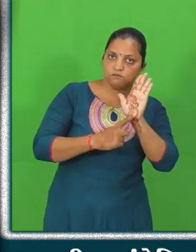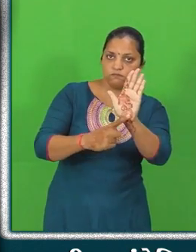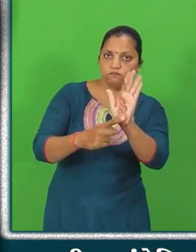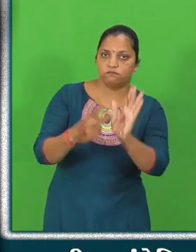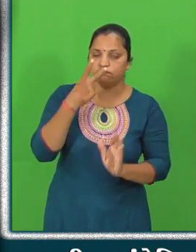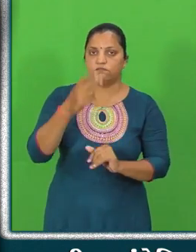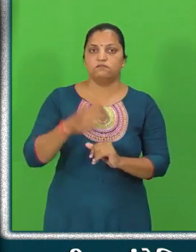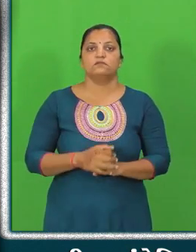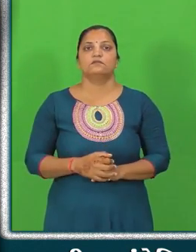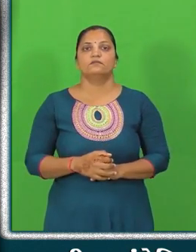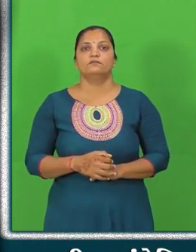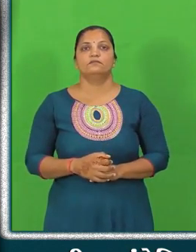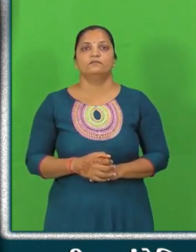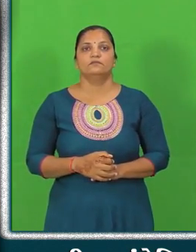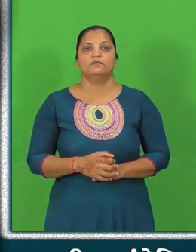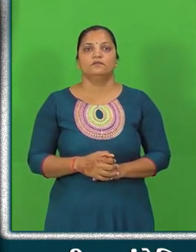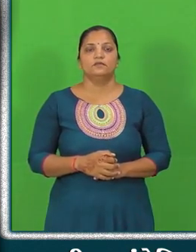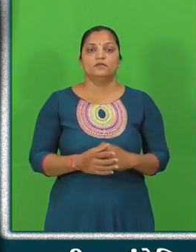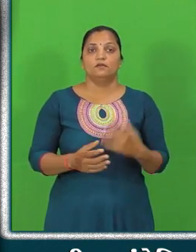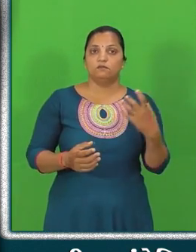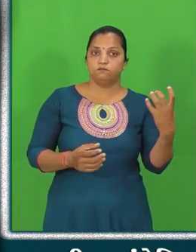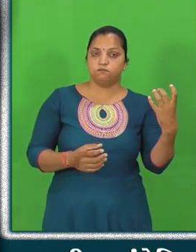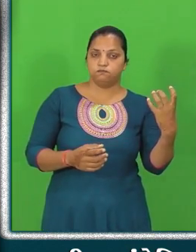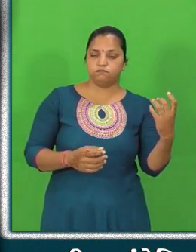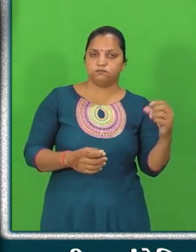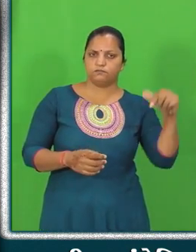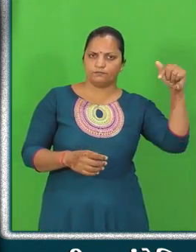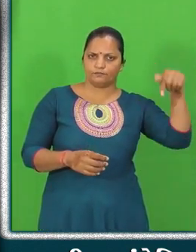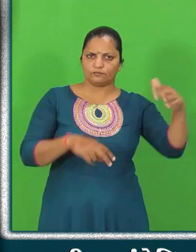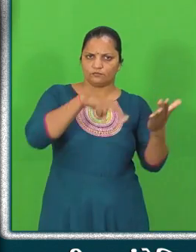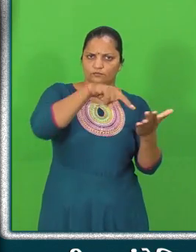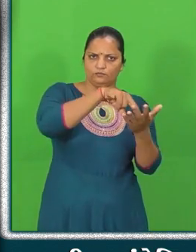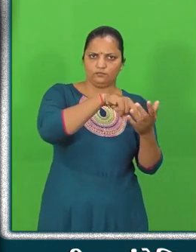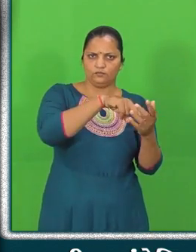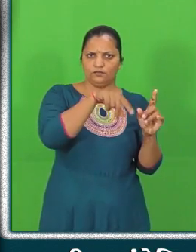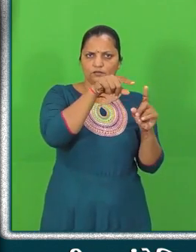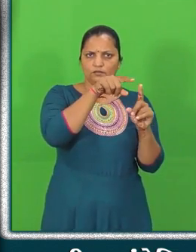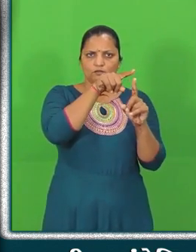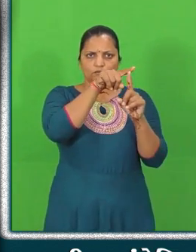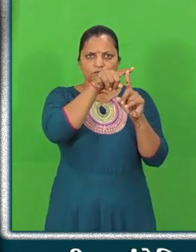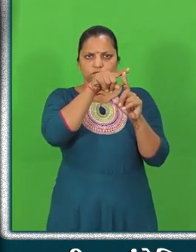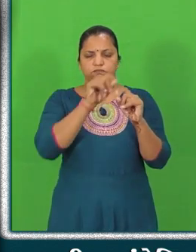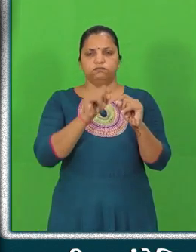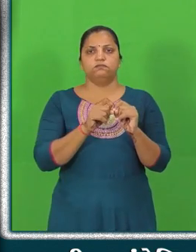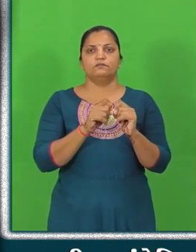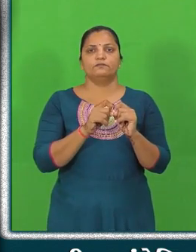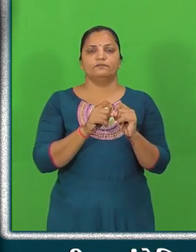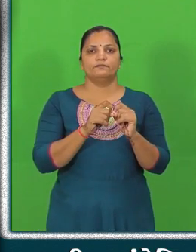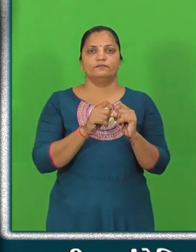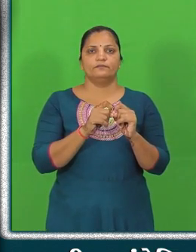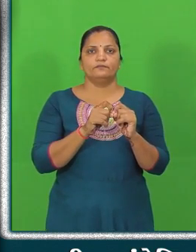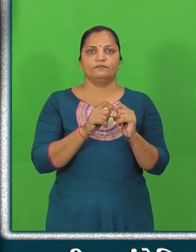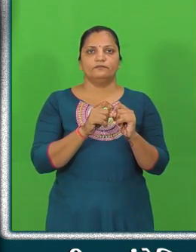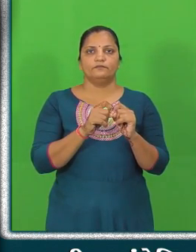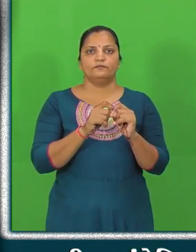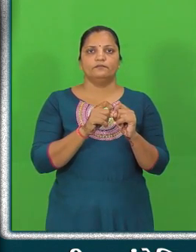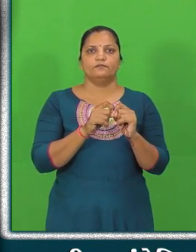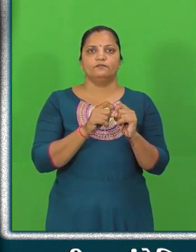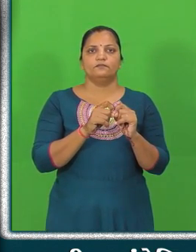અહીંયા જોઈ શકો છો વસ્તુમાંથી આવતા ચારે ચાર કિરણો આપણે એક એક કિરણને ભેગા કરીને પછી આપણે જોઈએ।